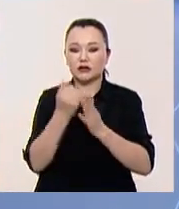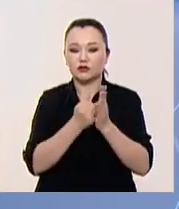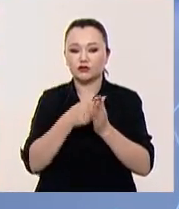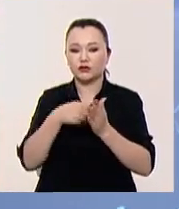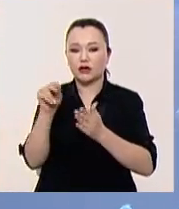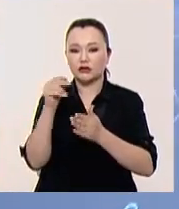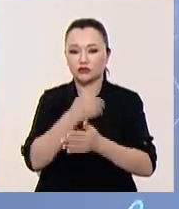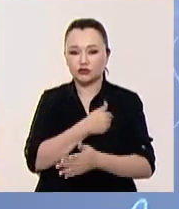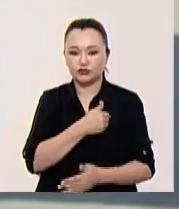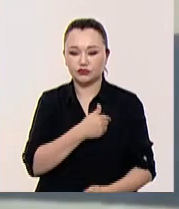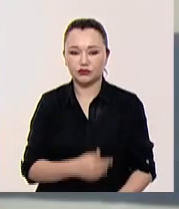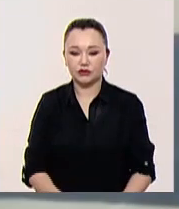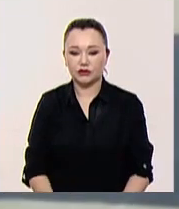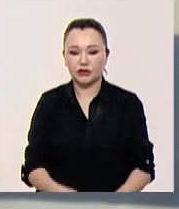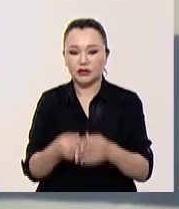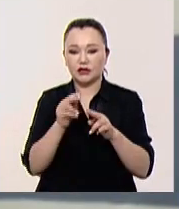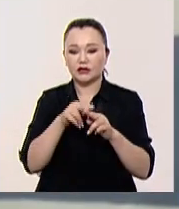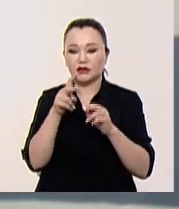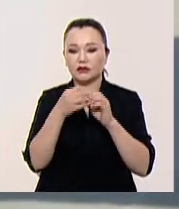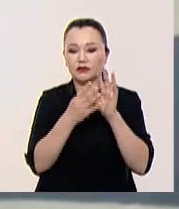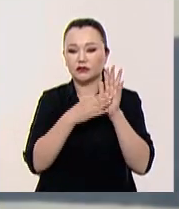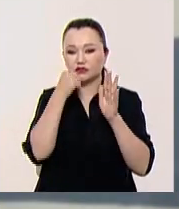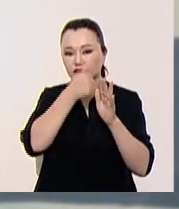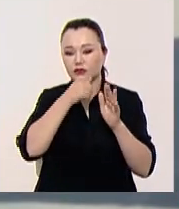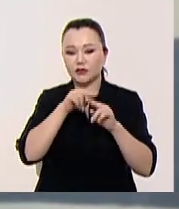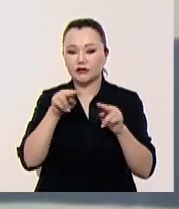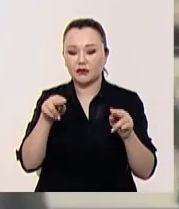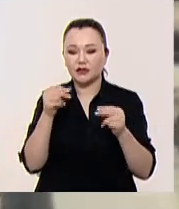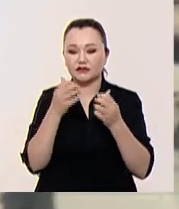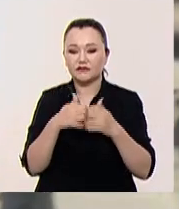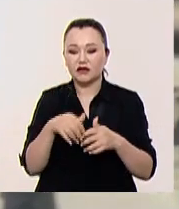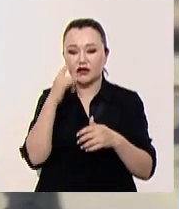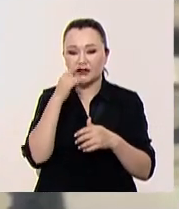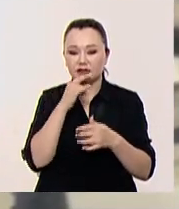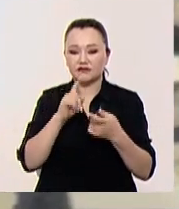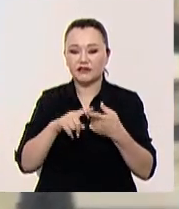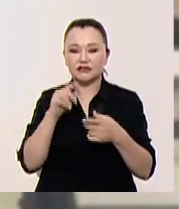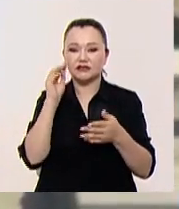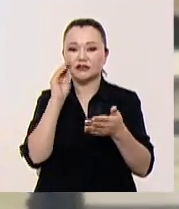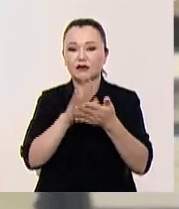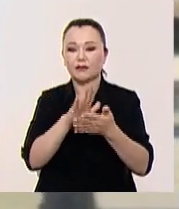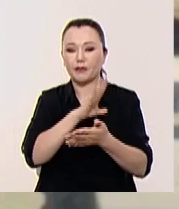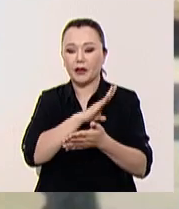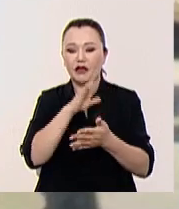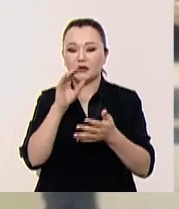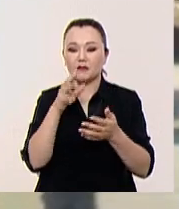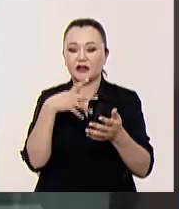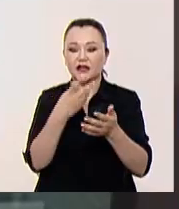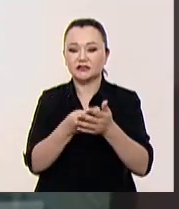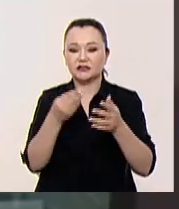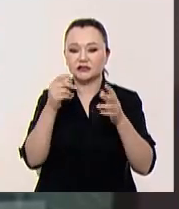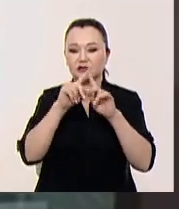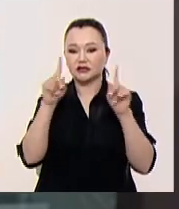алдыртпақшы. Бұл 2019 жылы Петропавлда цифрлы Қазақстан аясында іске қосылған ақылды аялдамалардың бүгінгі